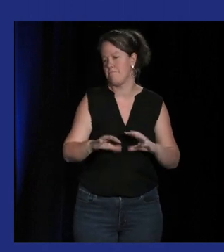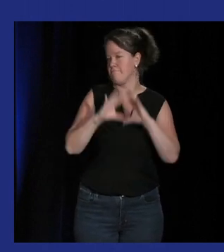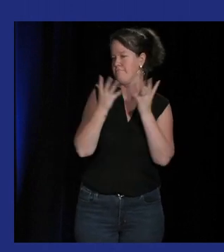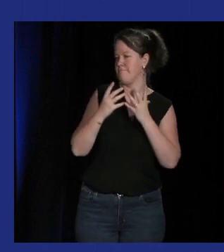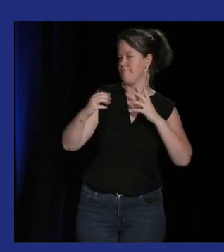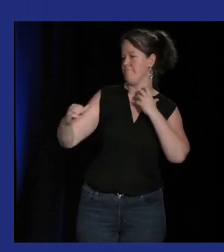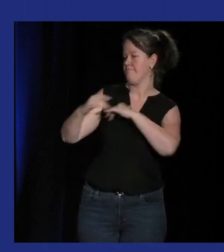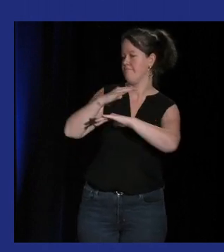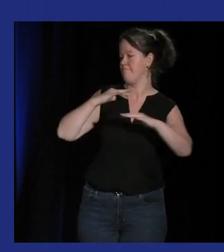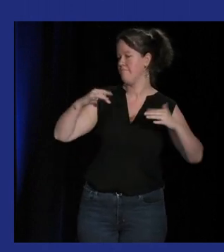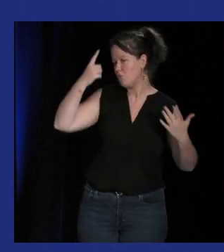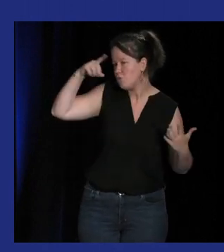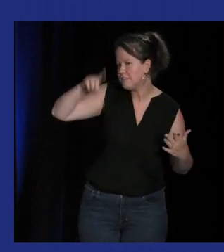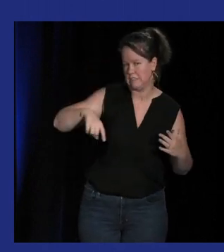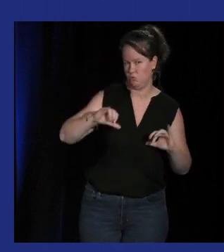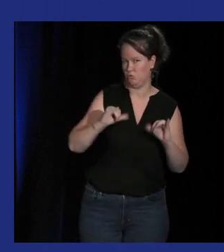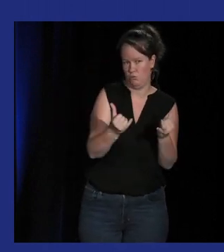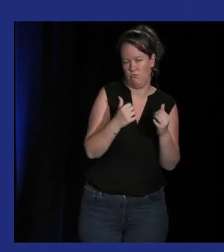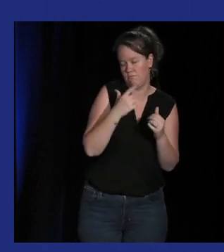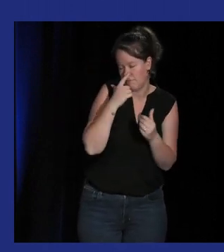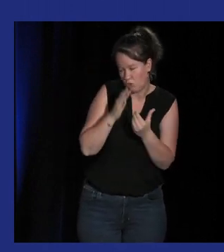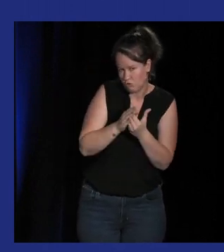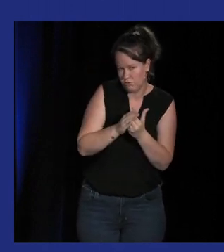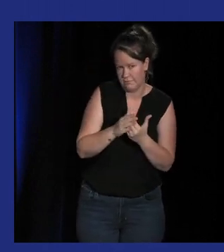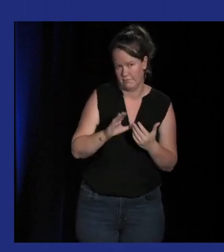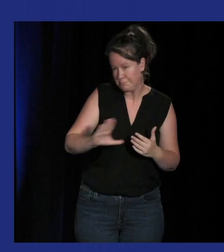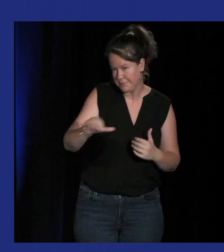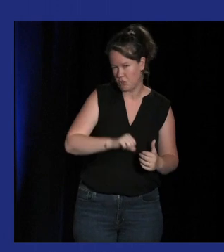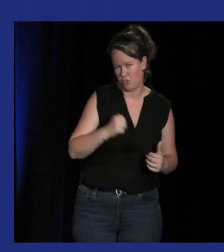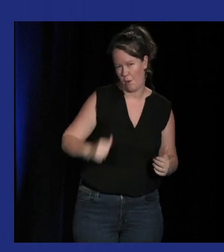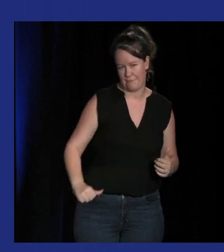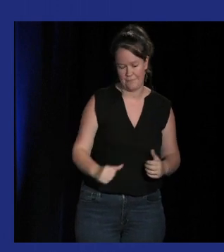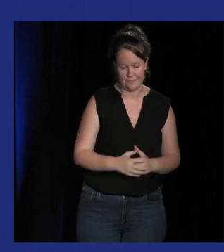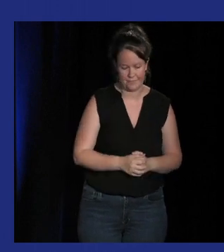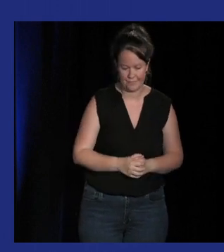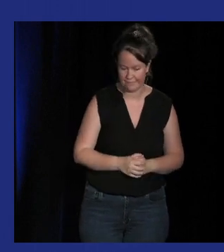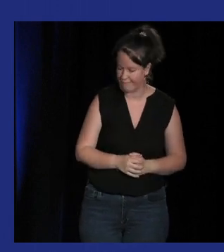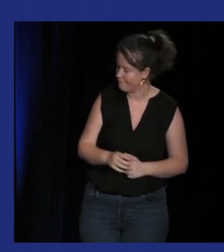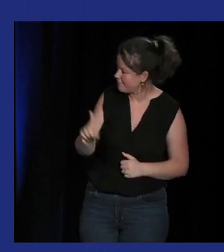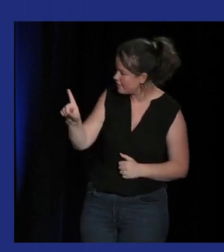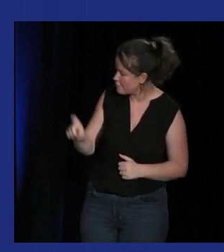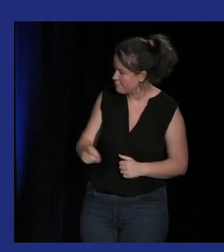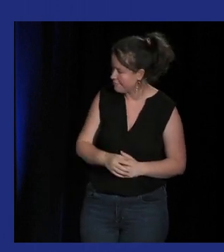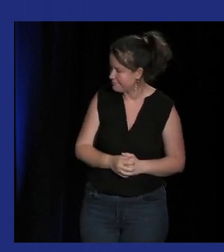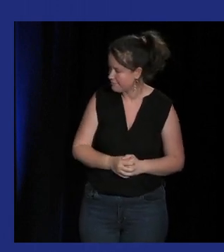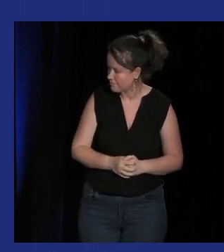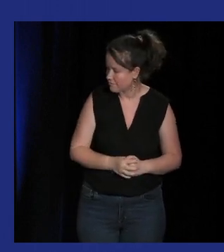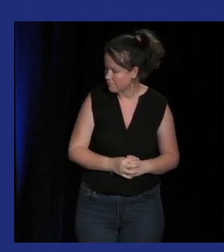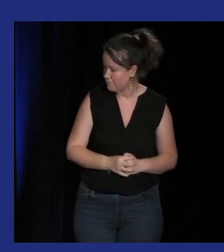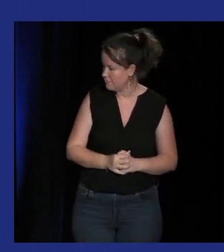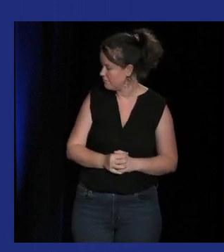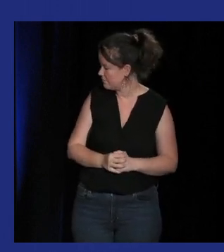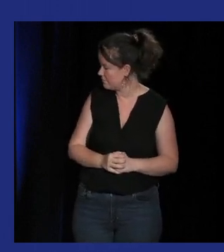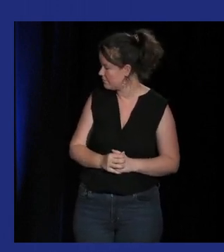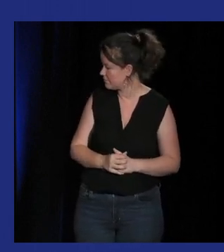aux liens entre les sons et la musique et est-ce que dans ton expérience il y a eu des situations où malgré tout il